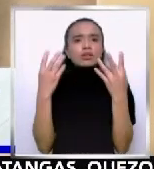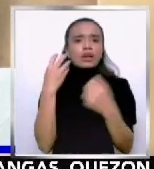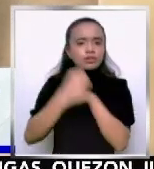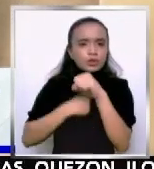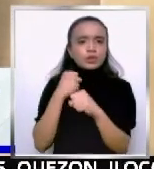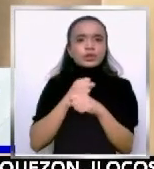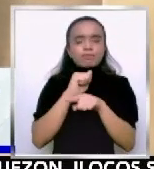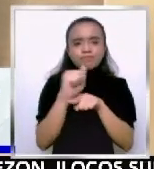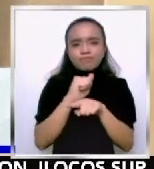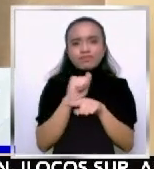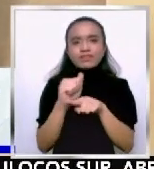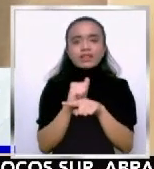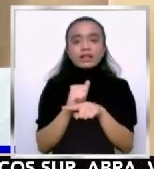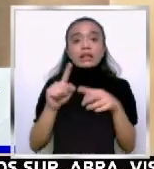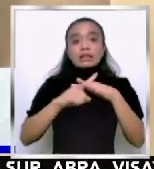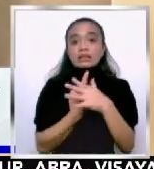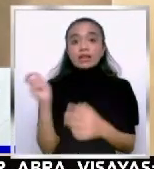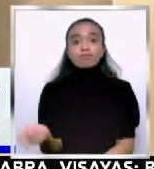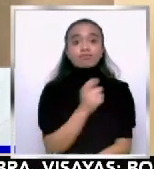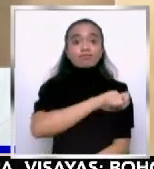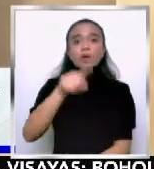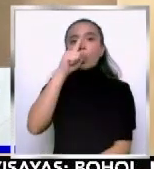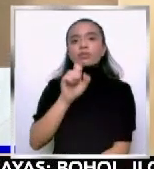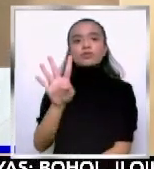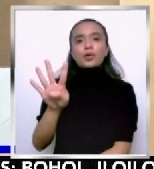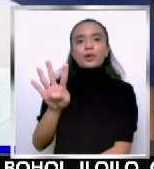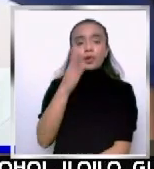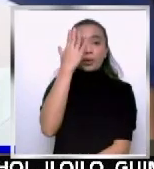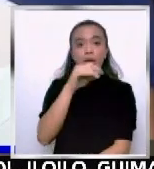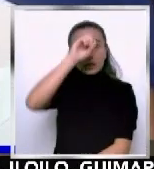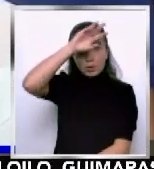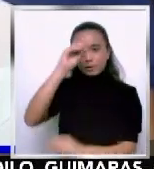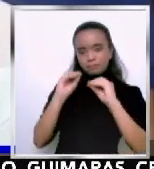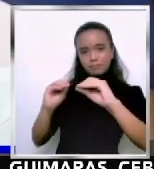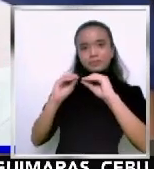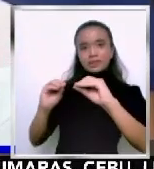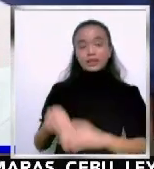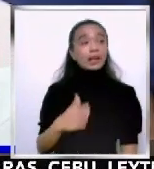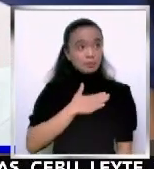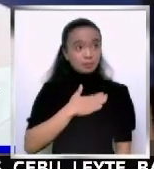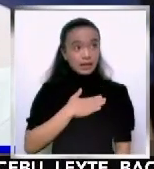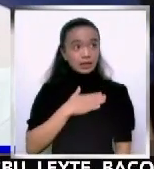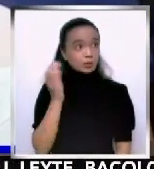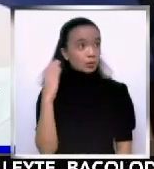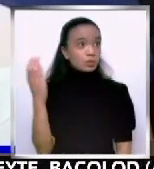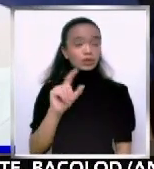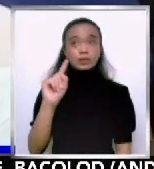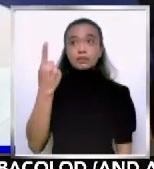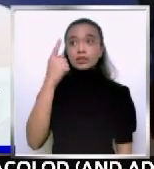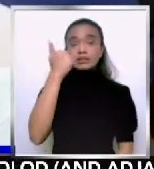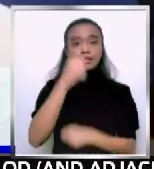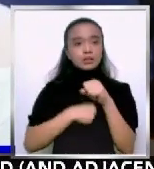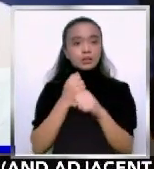maglaro ng tennis sa edad na 4 na taong gulang nang turuan siya ng kanyang lolo. Ang coach ko for the first 10 years was my